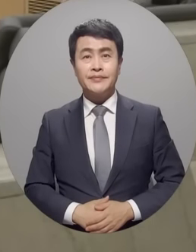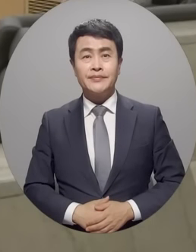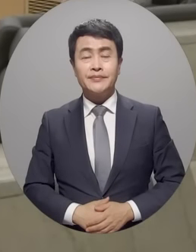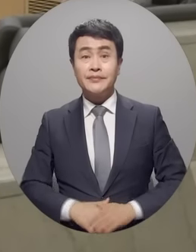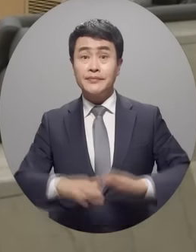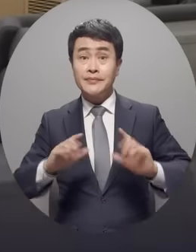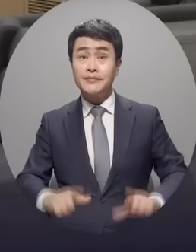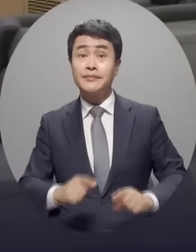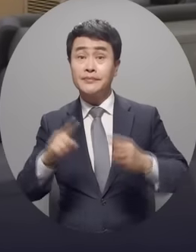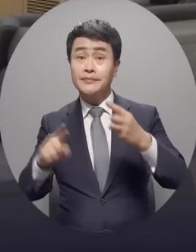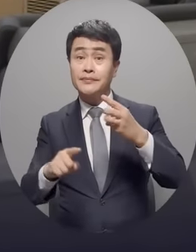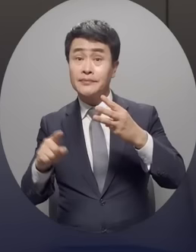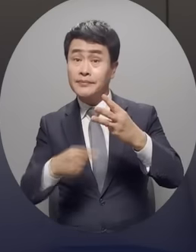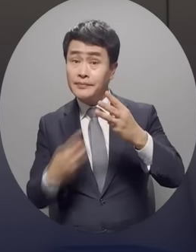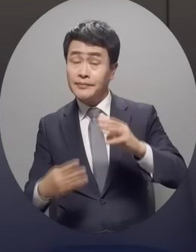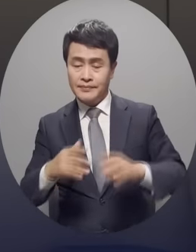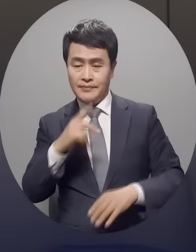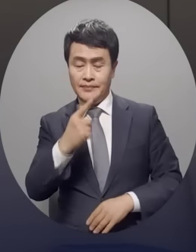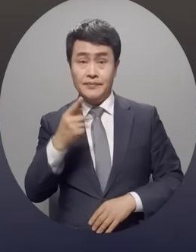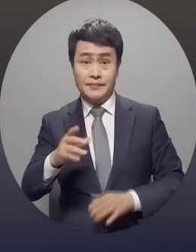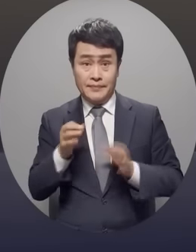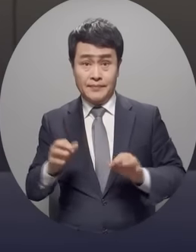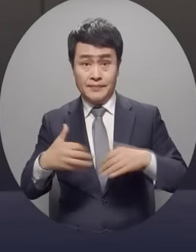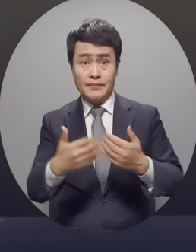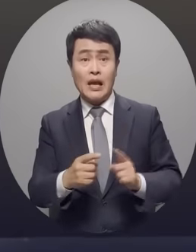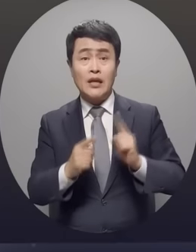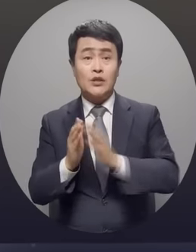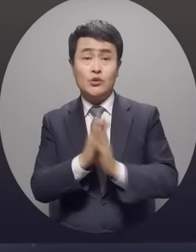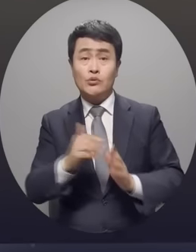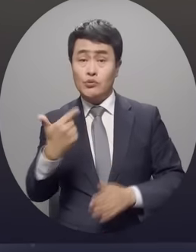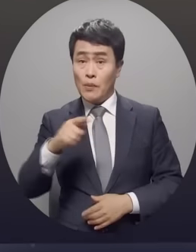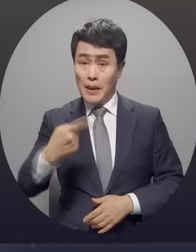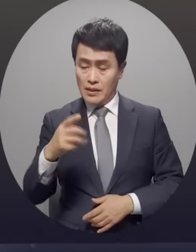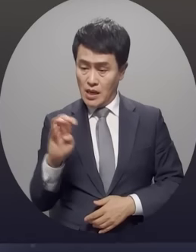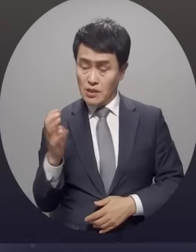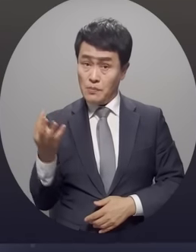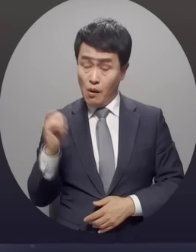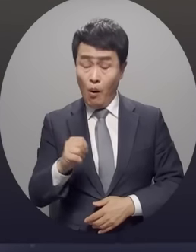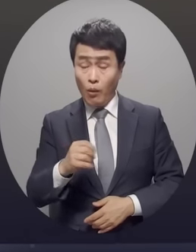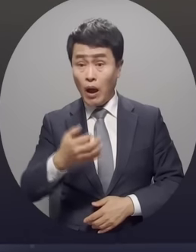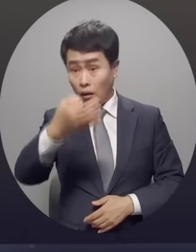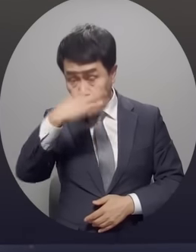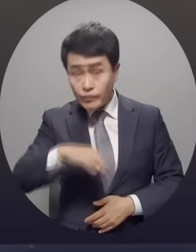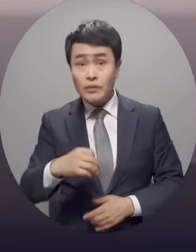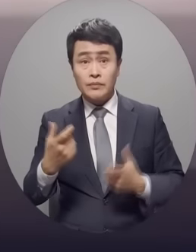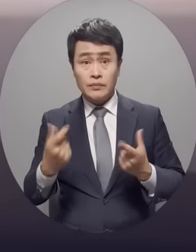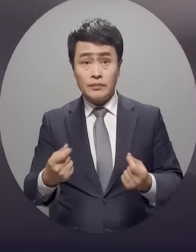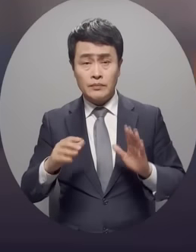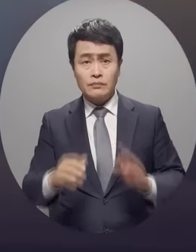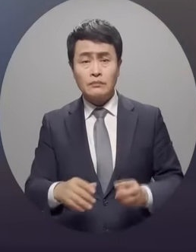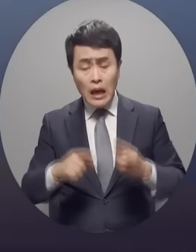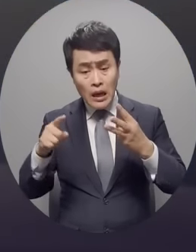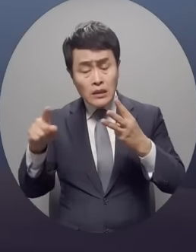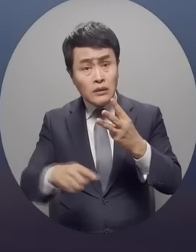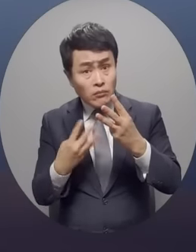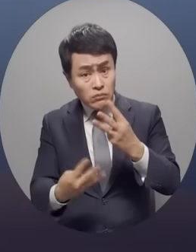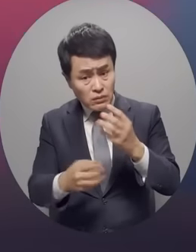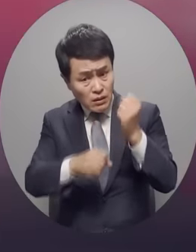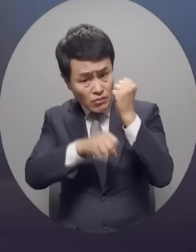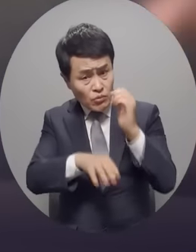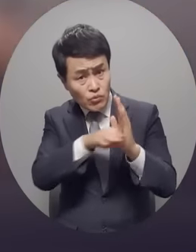올해 3분기 KB금융지주는 1조 6,140억 원의 단기 순이익을 남겼습니다. 3분기 기준으로도